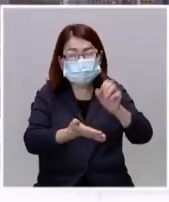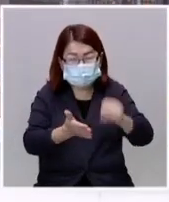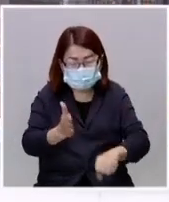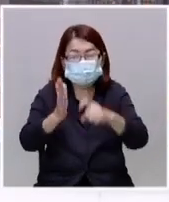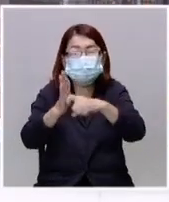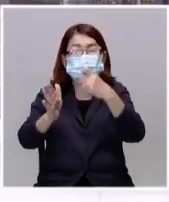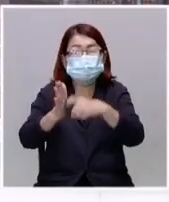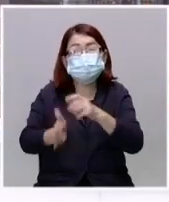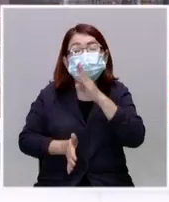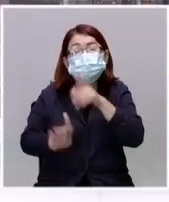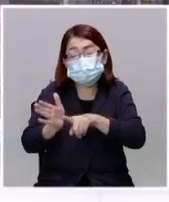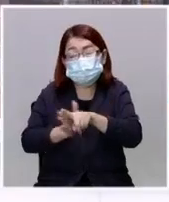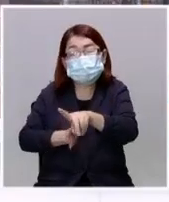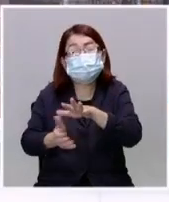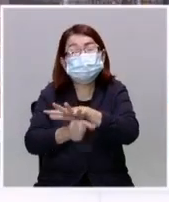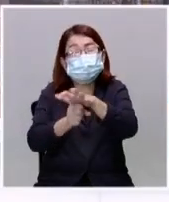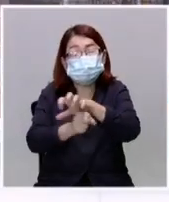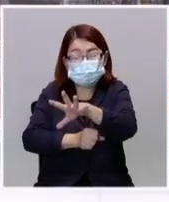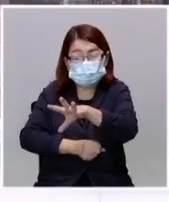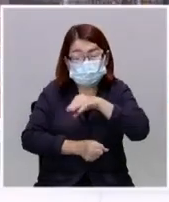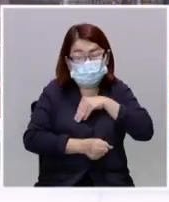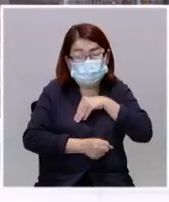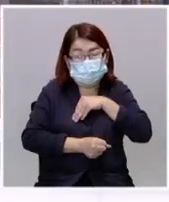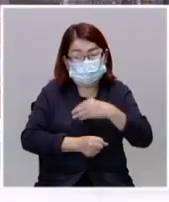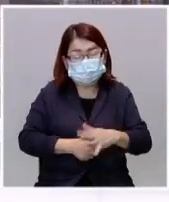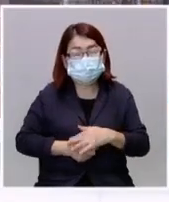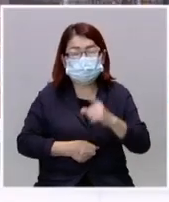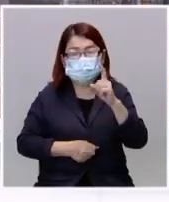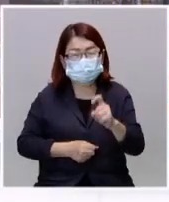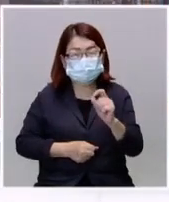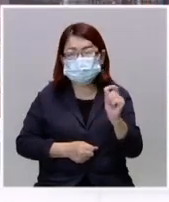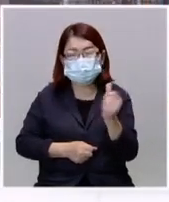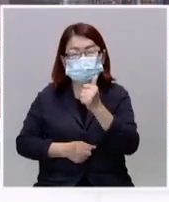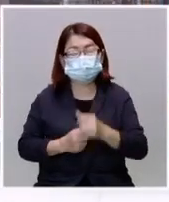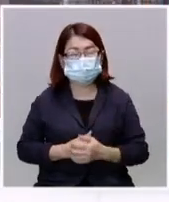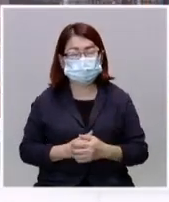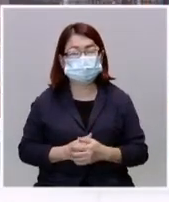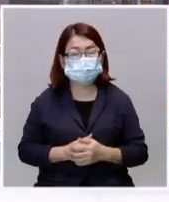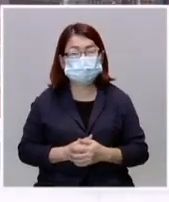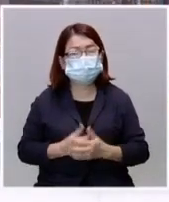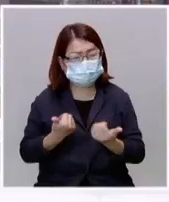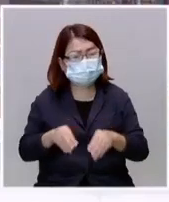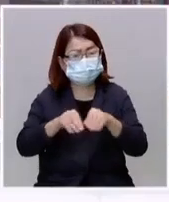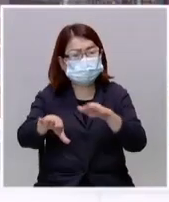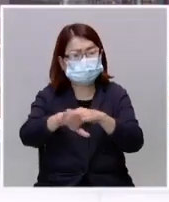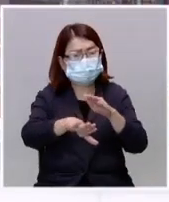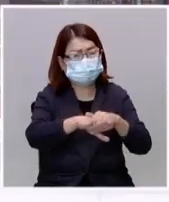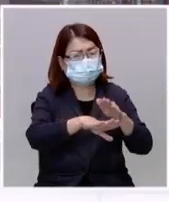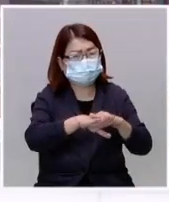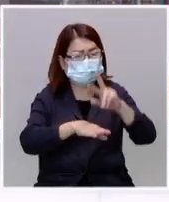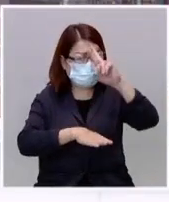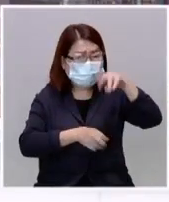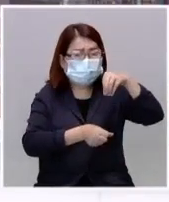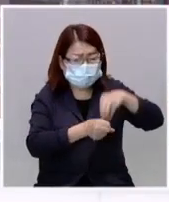งที่ถ้าหากว่าคุณติดเชื้อโควิด-19 ไปแล้วเนี่ยมีความเสี่ยงจะเสียชีวิตมากกว่าคนปกติทั่วไปนะคะดังนั้นจึงเน้นย้ำว่าคนกลุ่มนี้เนี่ยควรจะลง